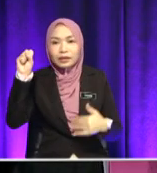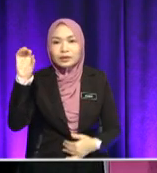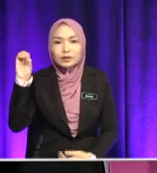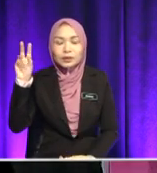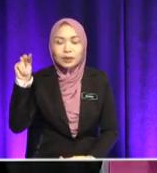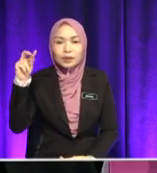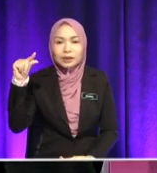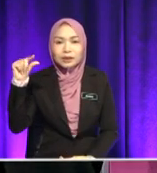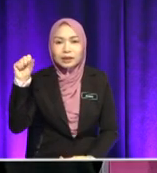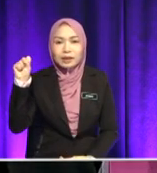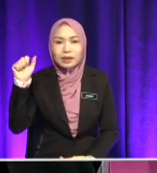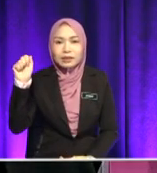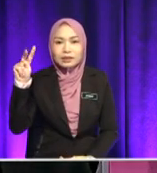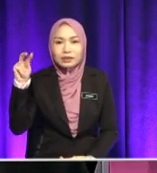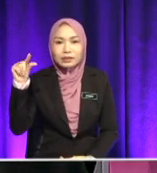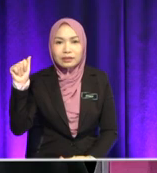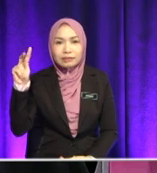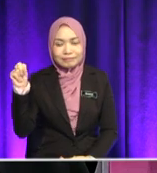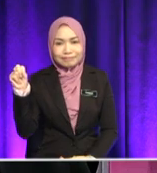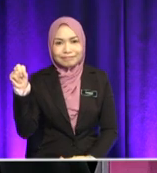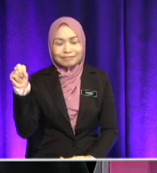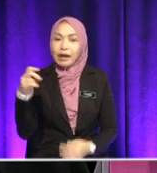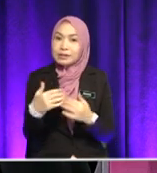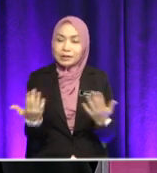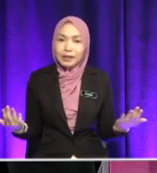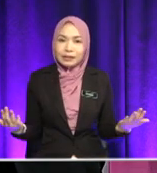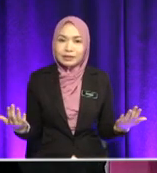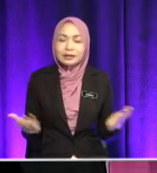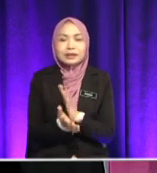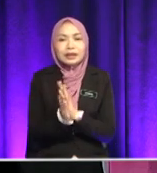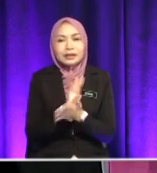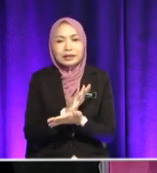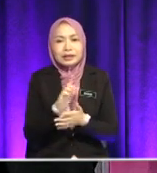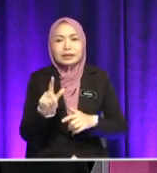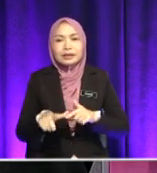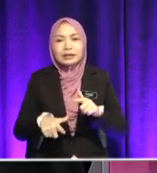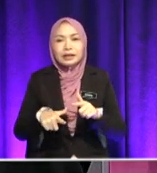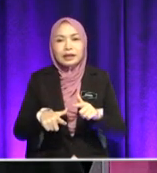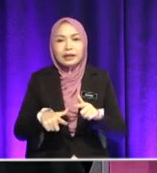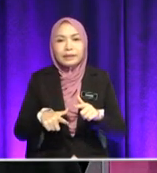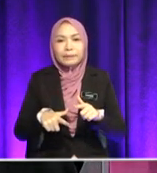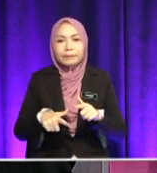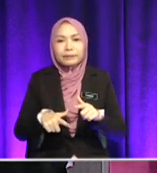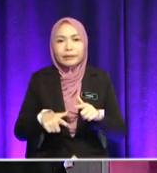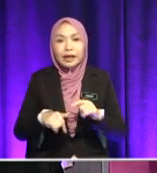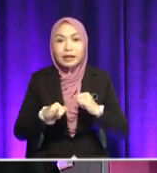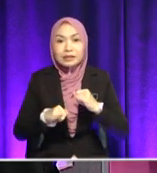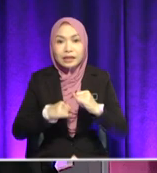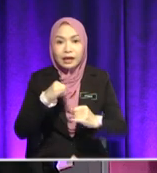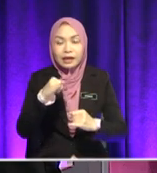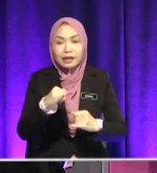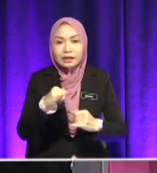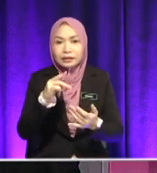jadi bila lurus saja anak-anak jalan kerjanya pun lurus saja Tidak perlulah guna